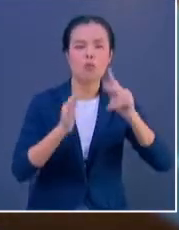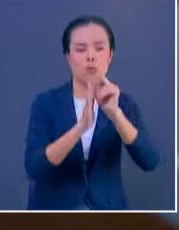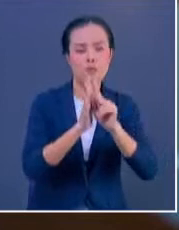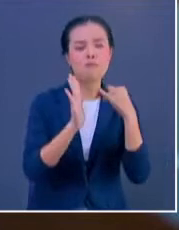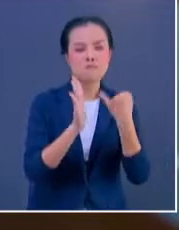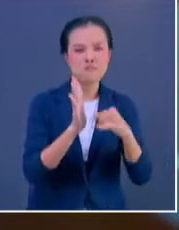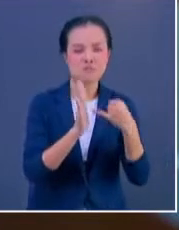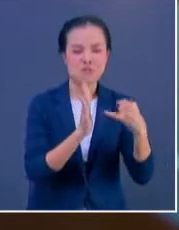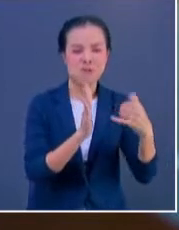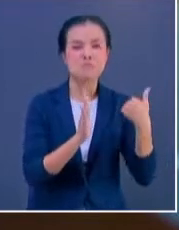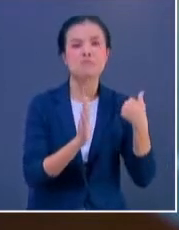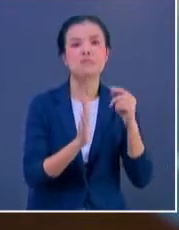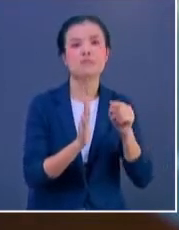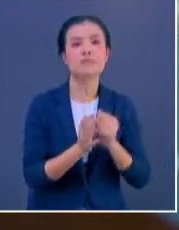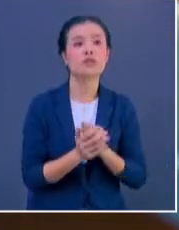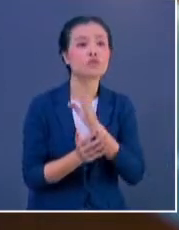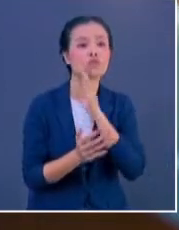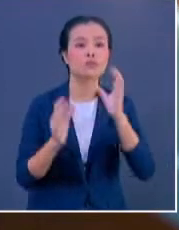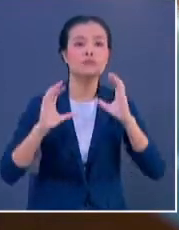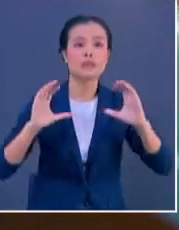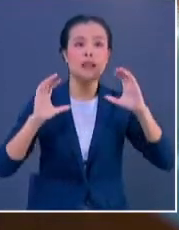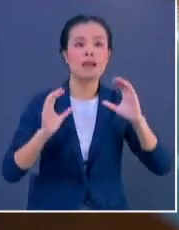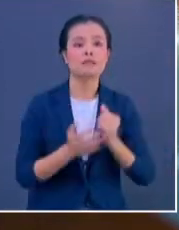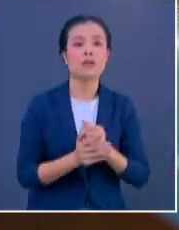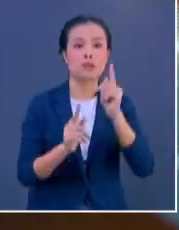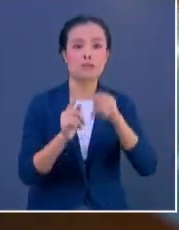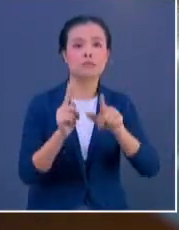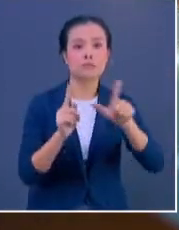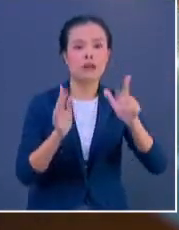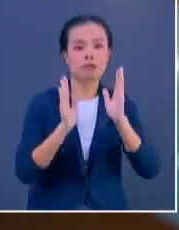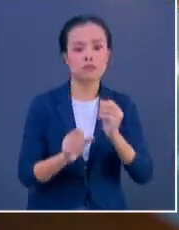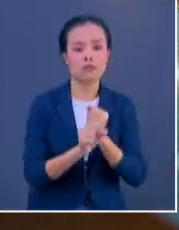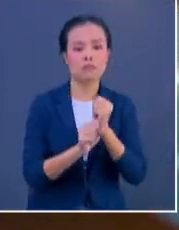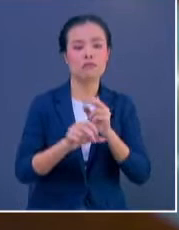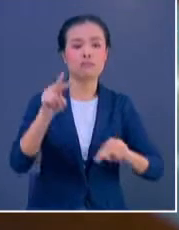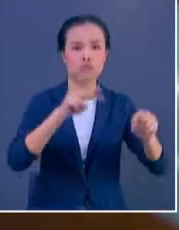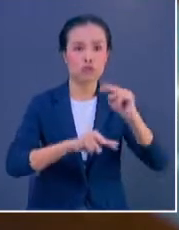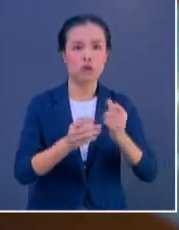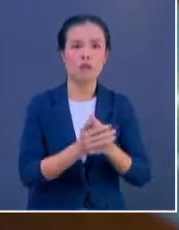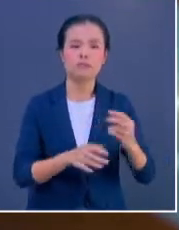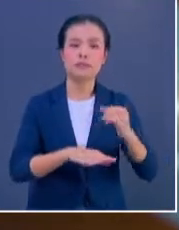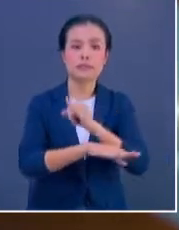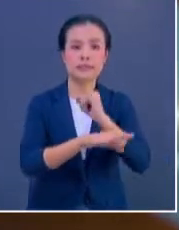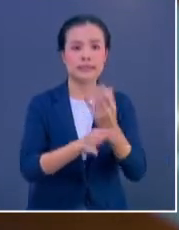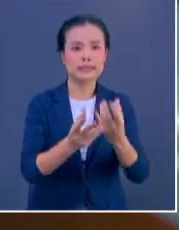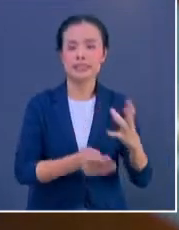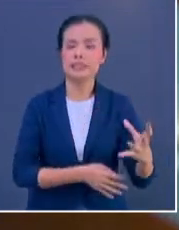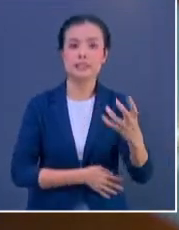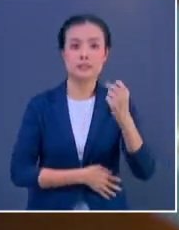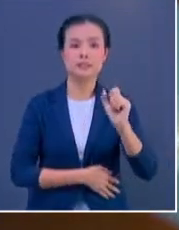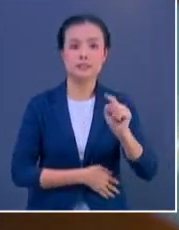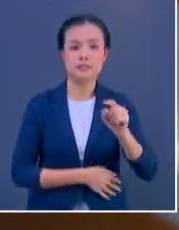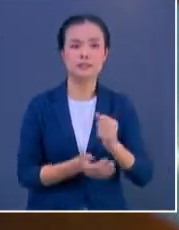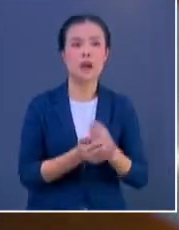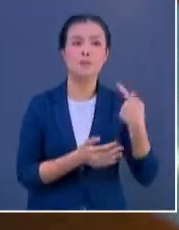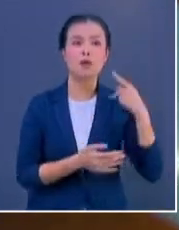จำนวนมากนะครับ ถ้าสมมติรัฐลงทุนพันล้านให้เจ้าหน้าที่ลงไปตรวจสอ บ แล้วก็ยึดครองที่ดินเหล่านี้กลับมา บ แล้วก็